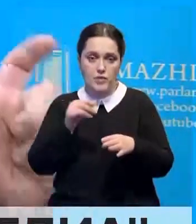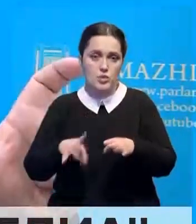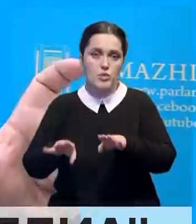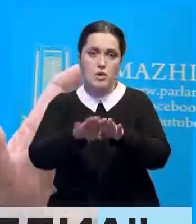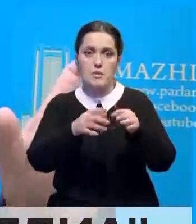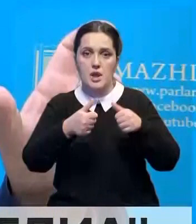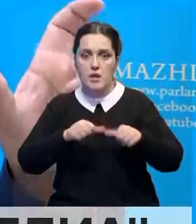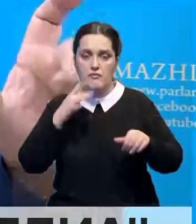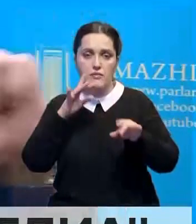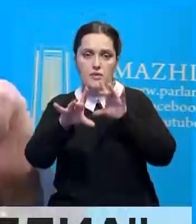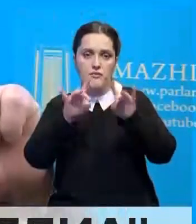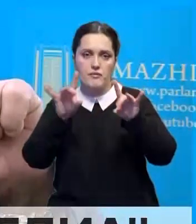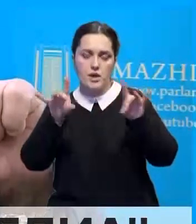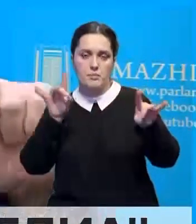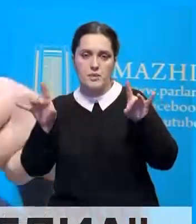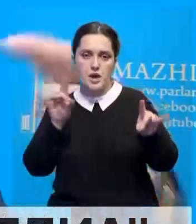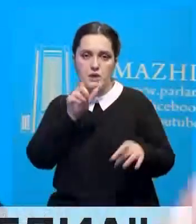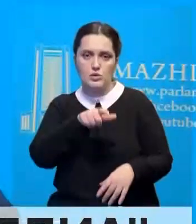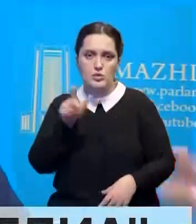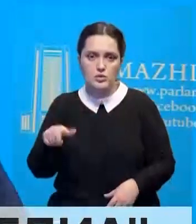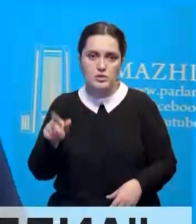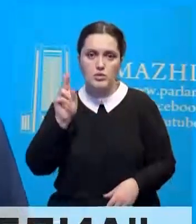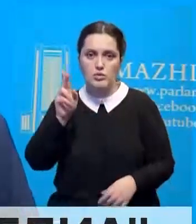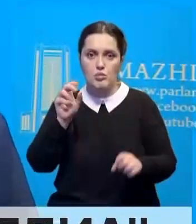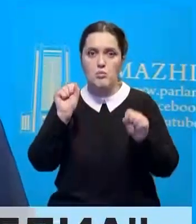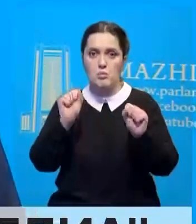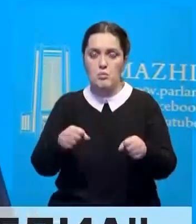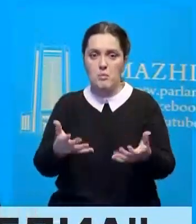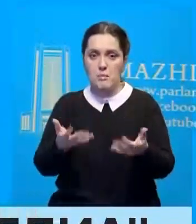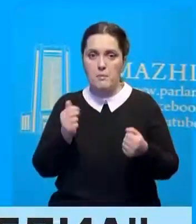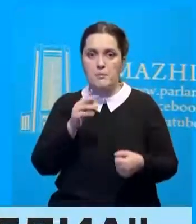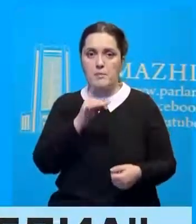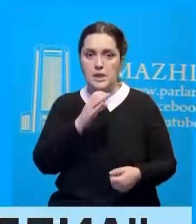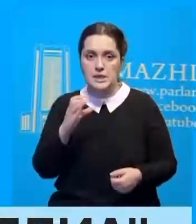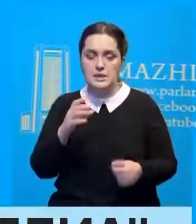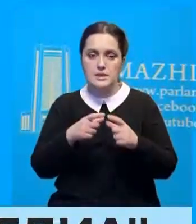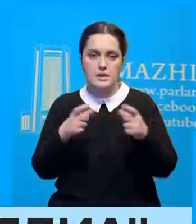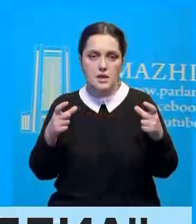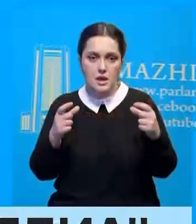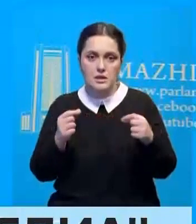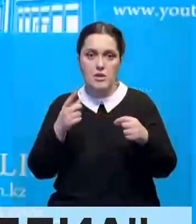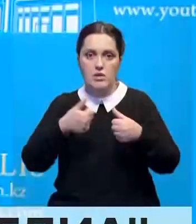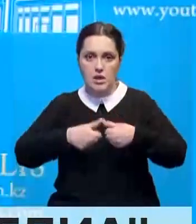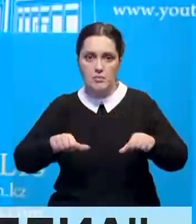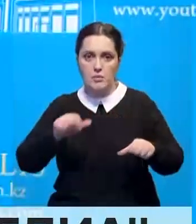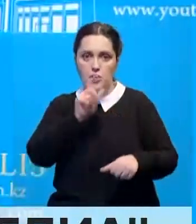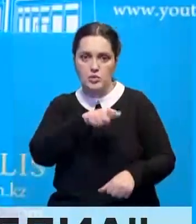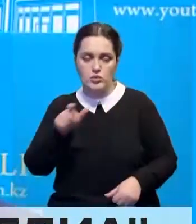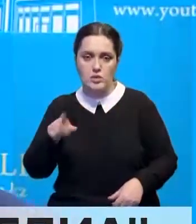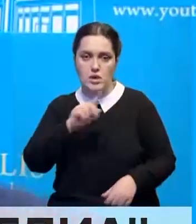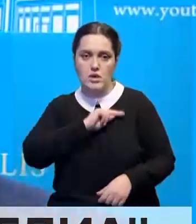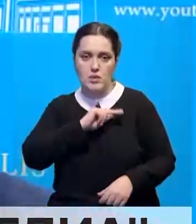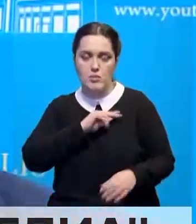комиссия выбирает людей, которые могут получить пресс-карту. Ну, понятно же, что комиссия – это люди. В рабочей